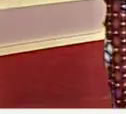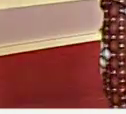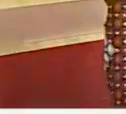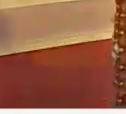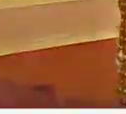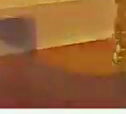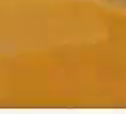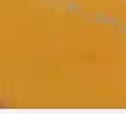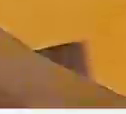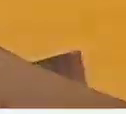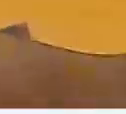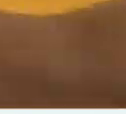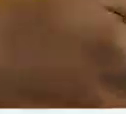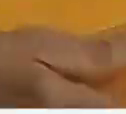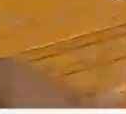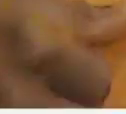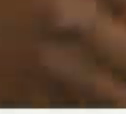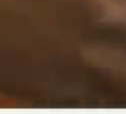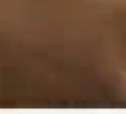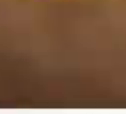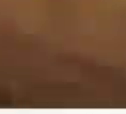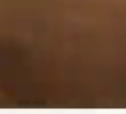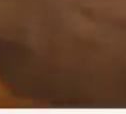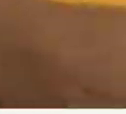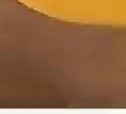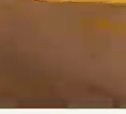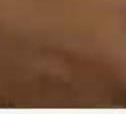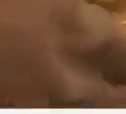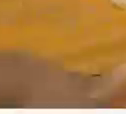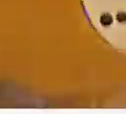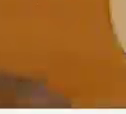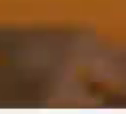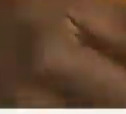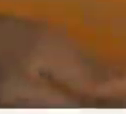whoa, whoa, urere omami,